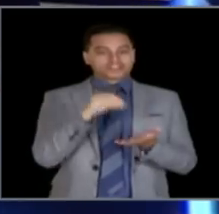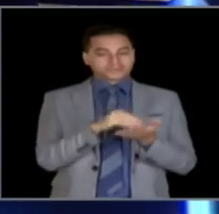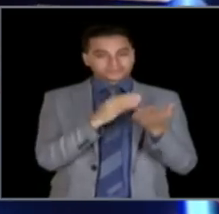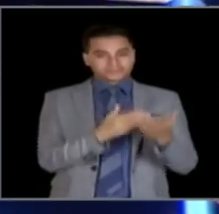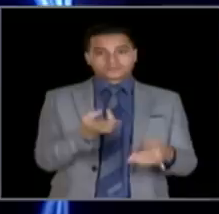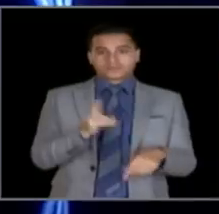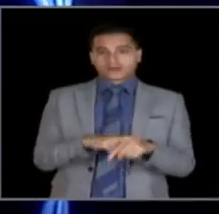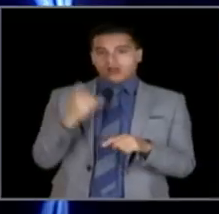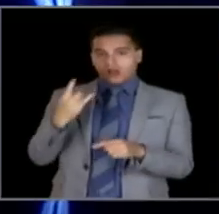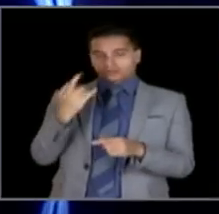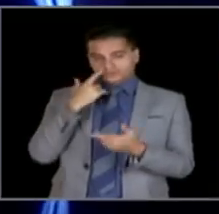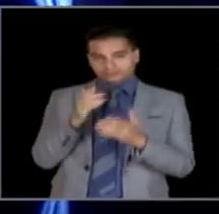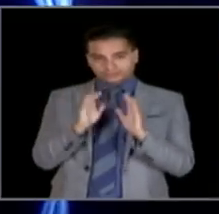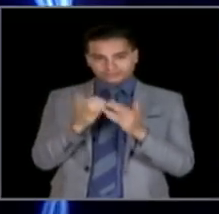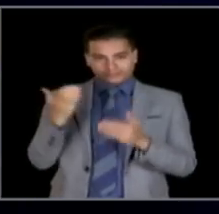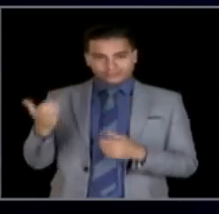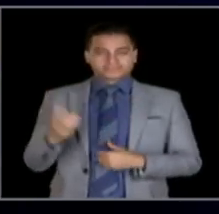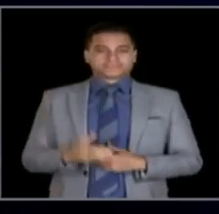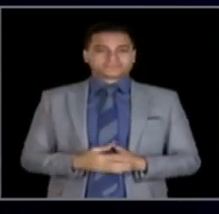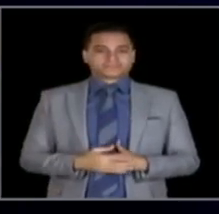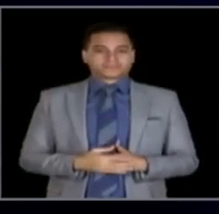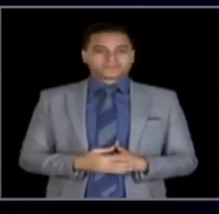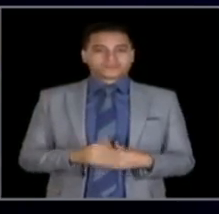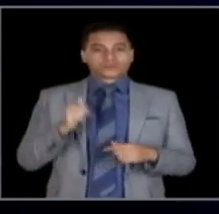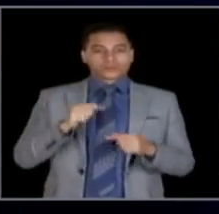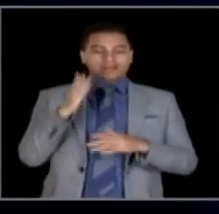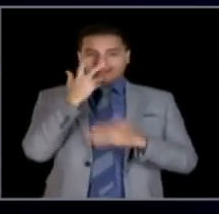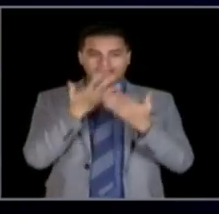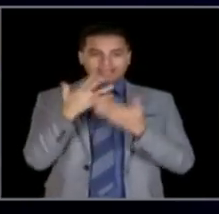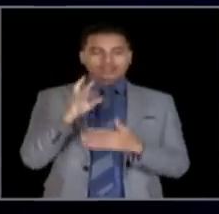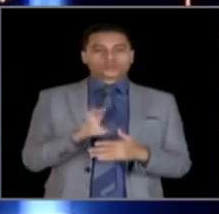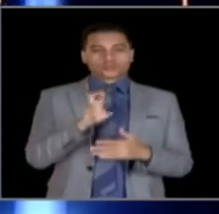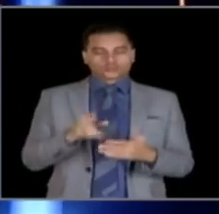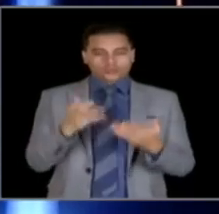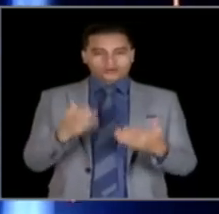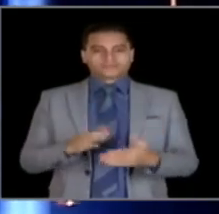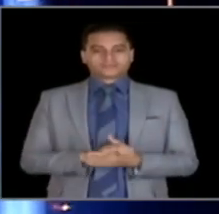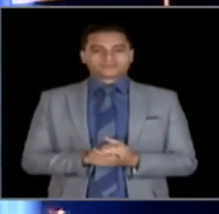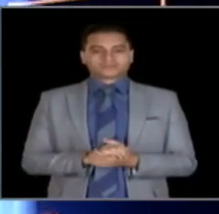التماسيح. فايترز 10. تاريخ، والسؤال هو: